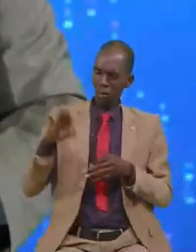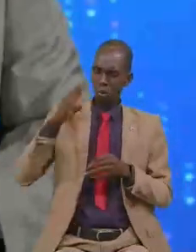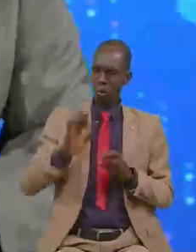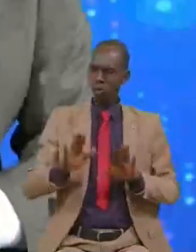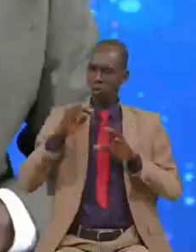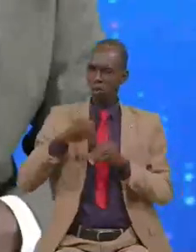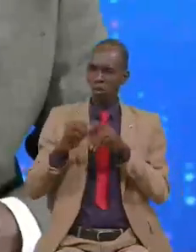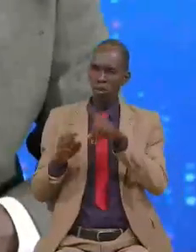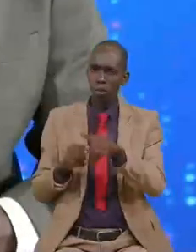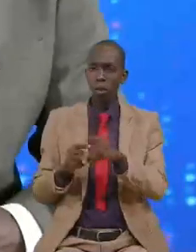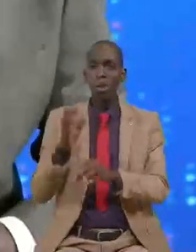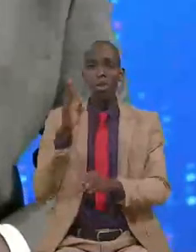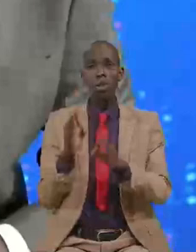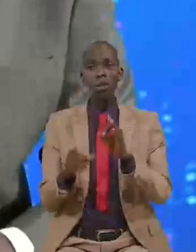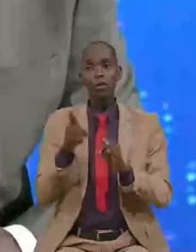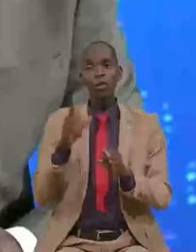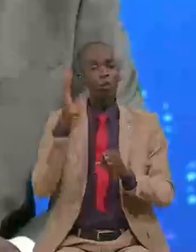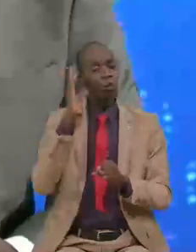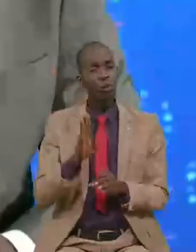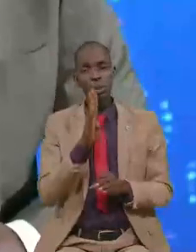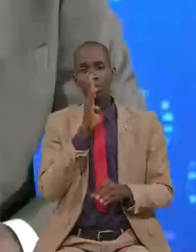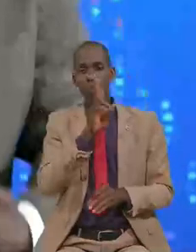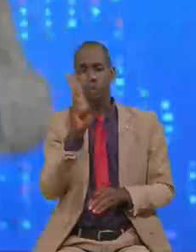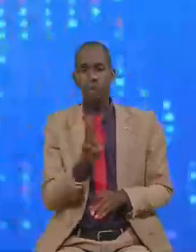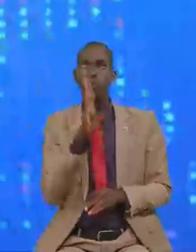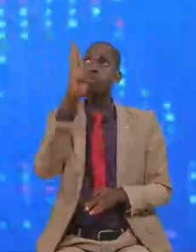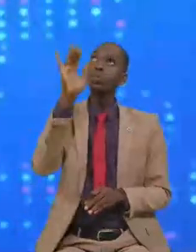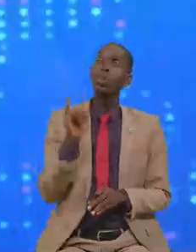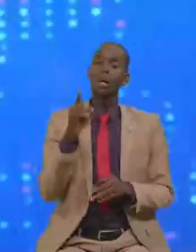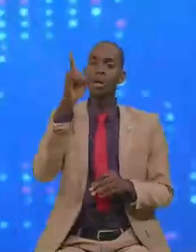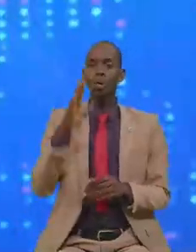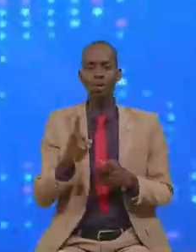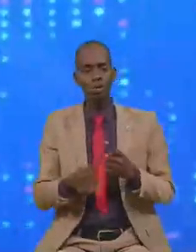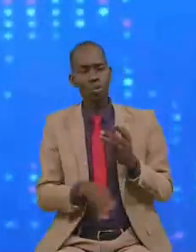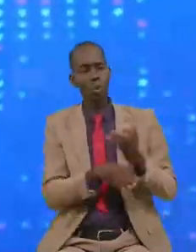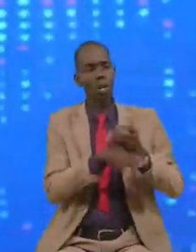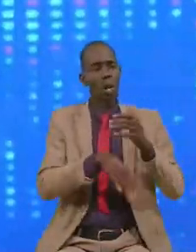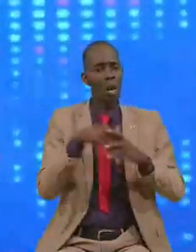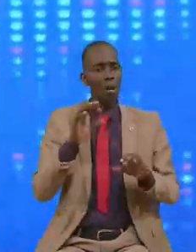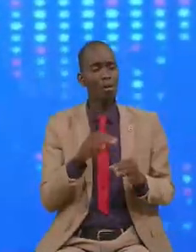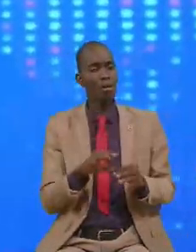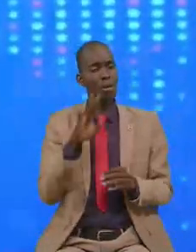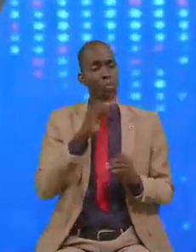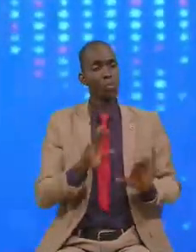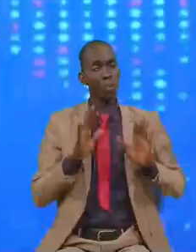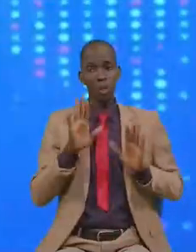toi. Si tu veux être utilisé par Dieu pour les chasser, toi aussi, esprit de